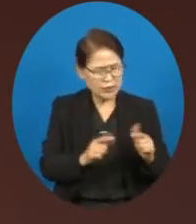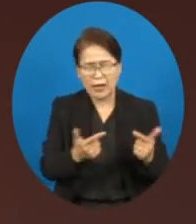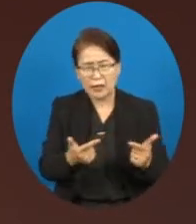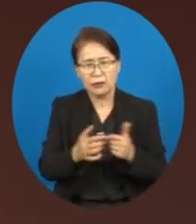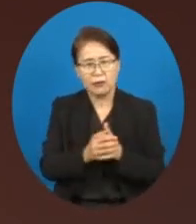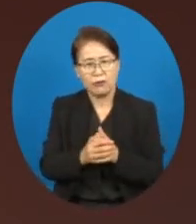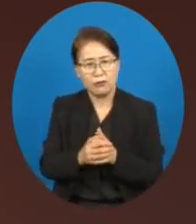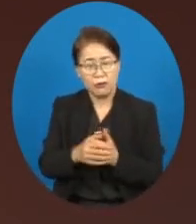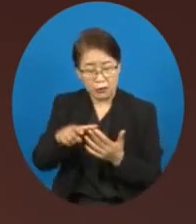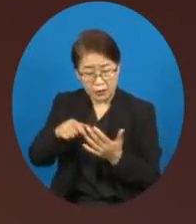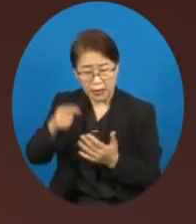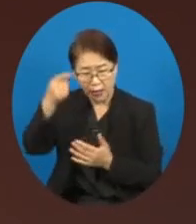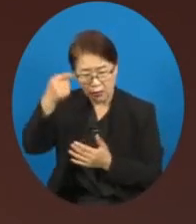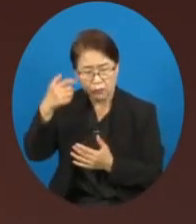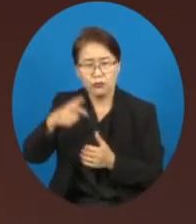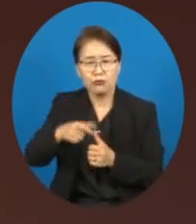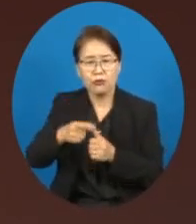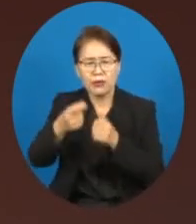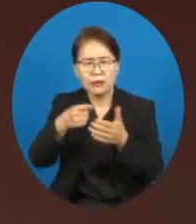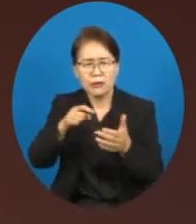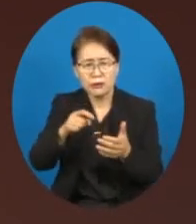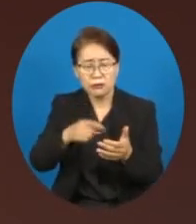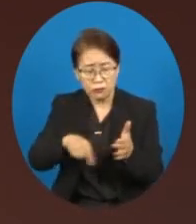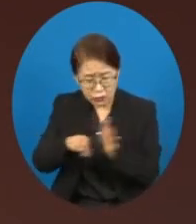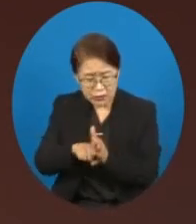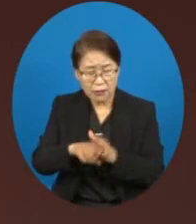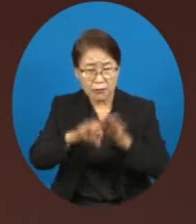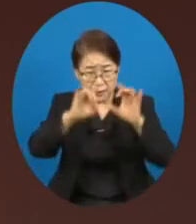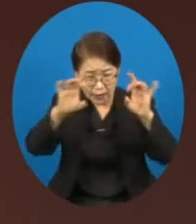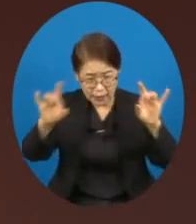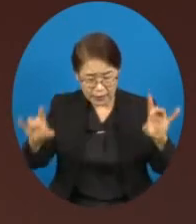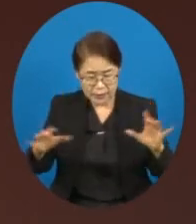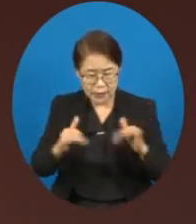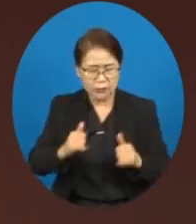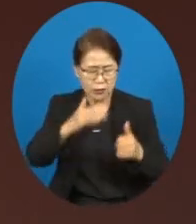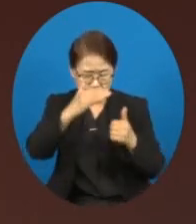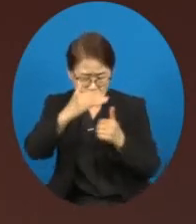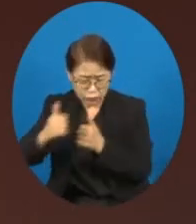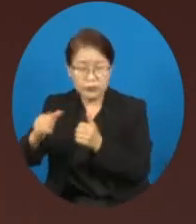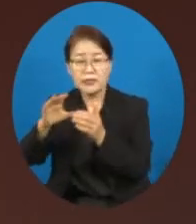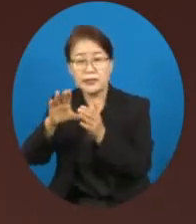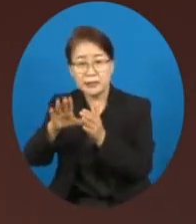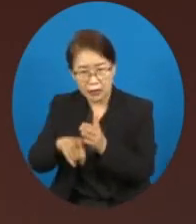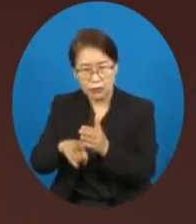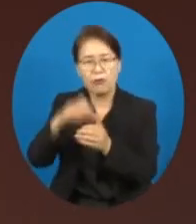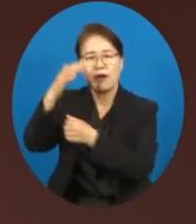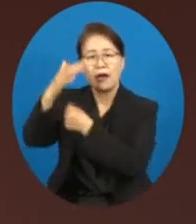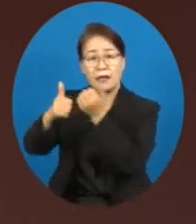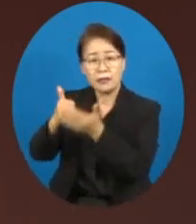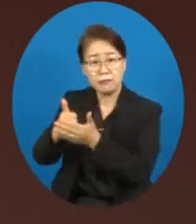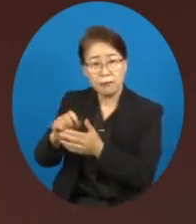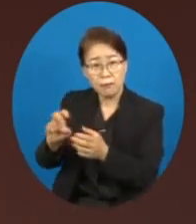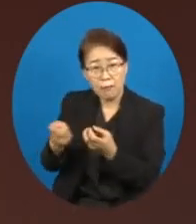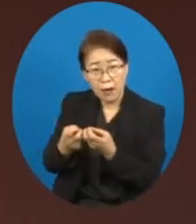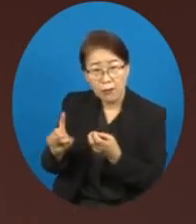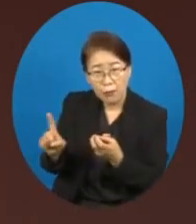영혼들을 구원하기 위해서 우리 한 사람 한 사람을 부르실 때도 하나님은 어떻게